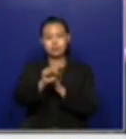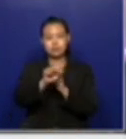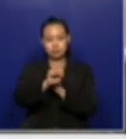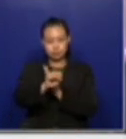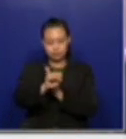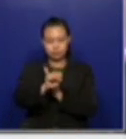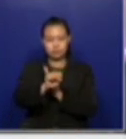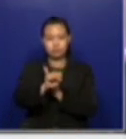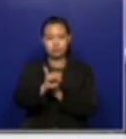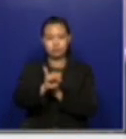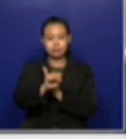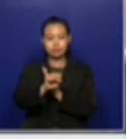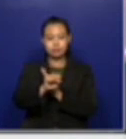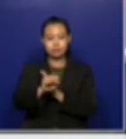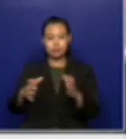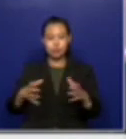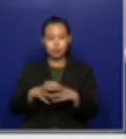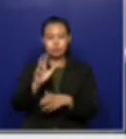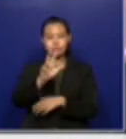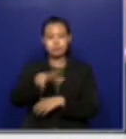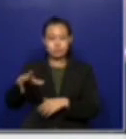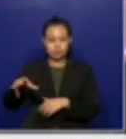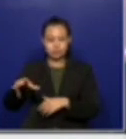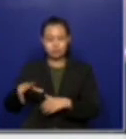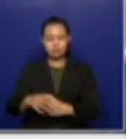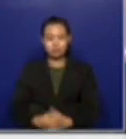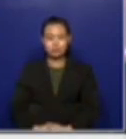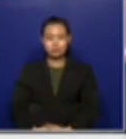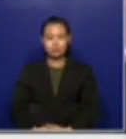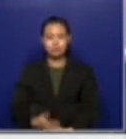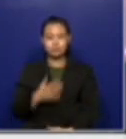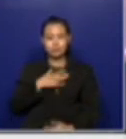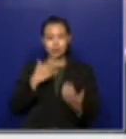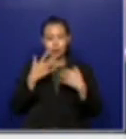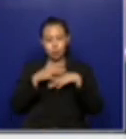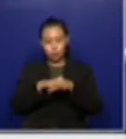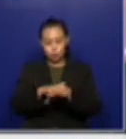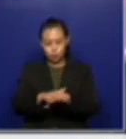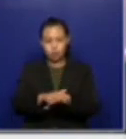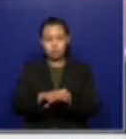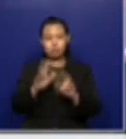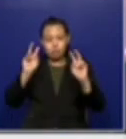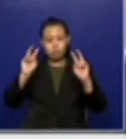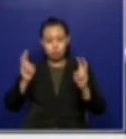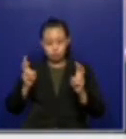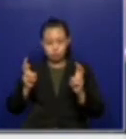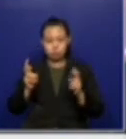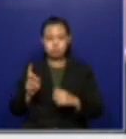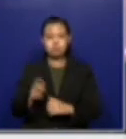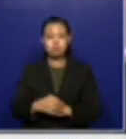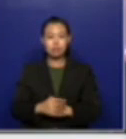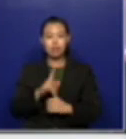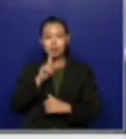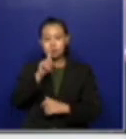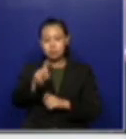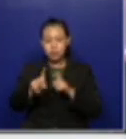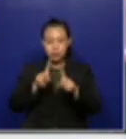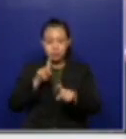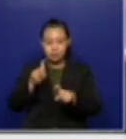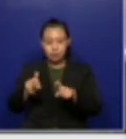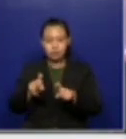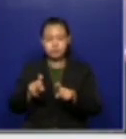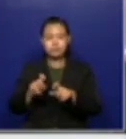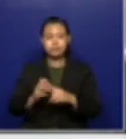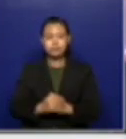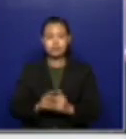านประธานครับผมขอร่วมอภิปรายในยติเพื่อซักถามข้อเท็จจริงห